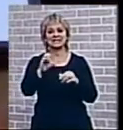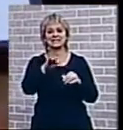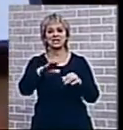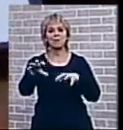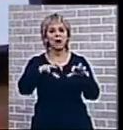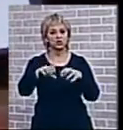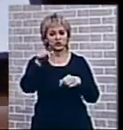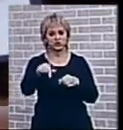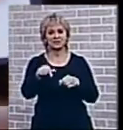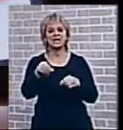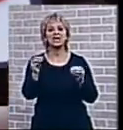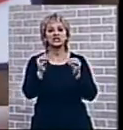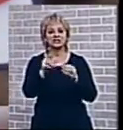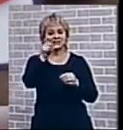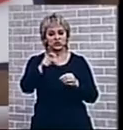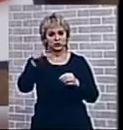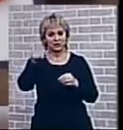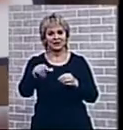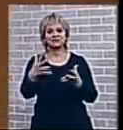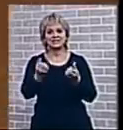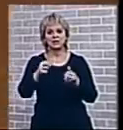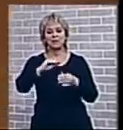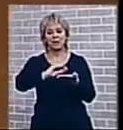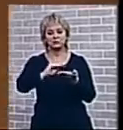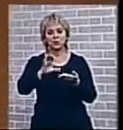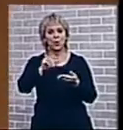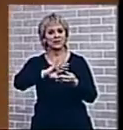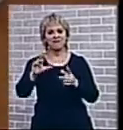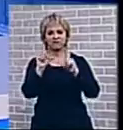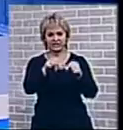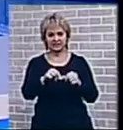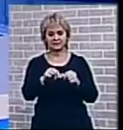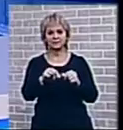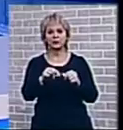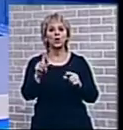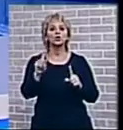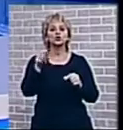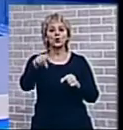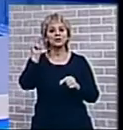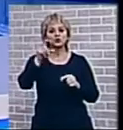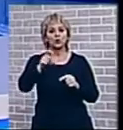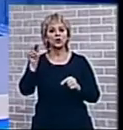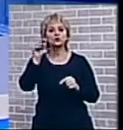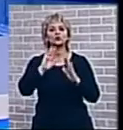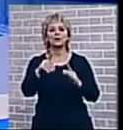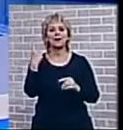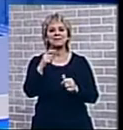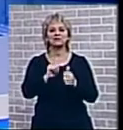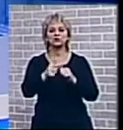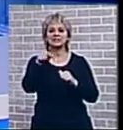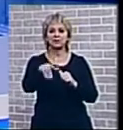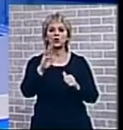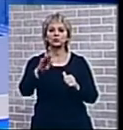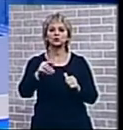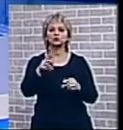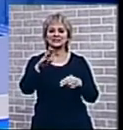статье «Мошенничество». С 10 подозреваемых взяты подписки о невыезде. Чтобы школьники учились только в первую смену,